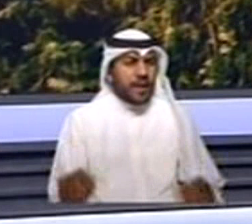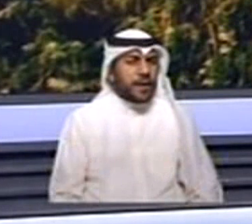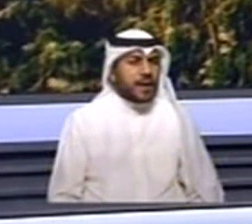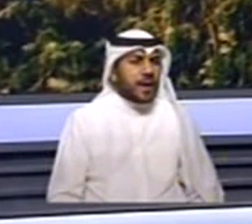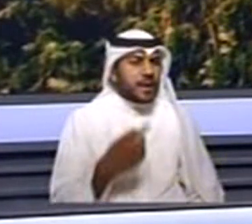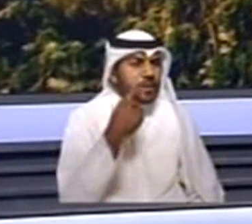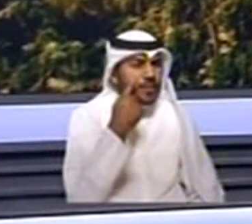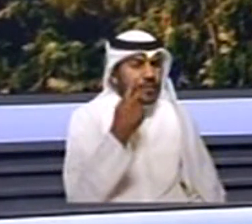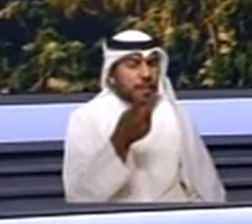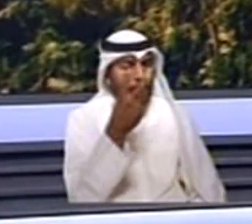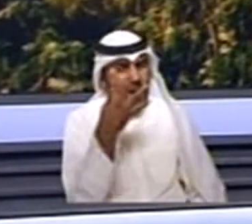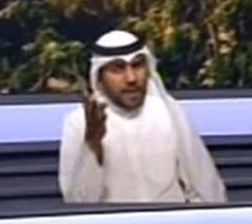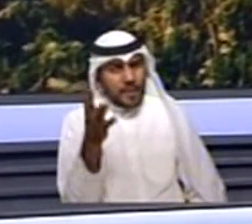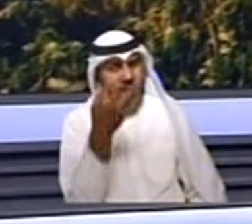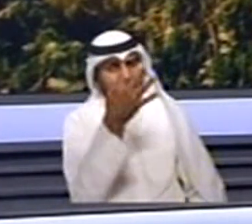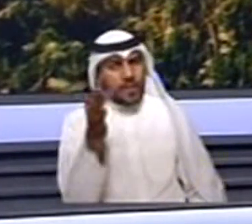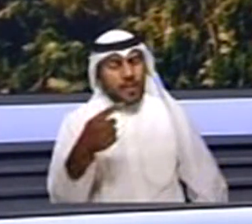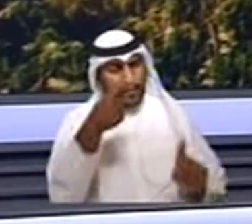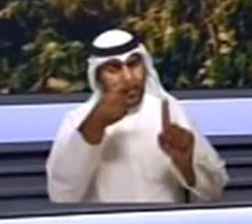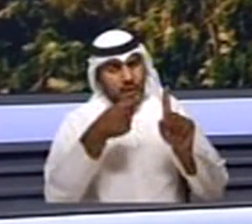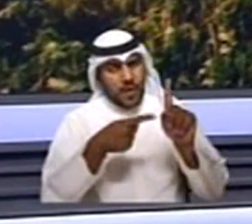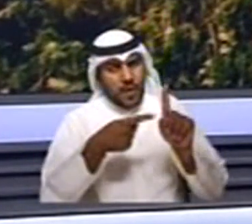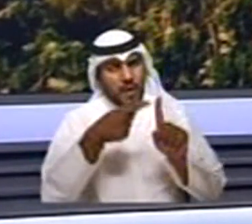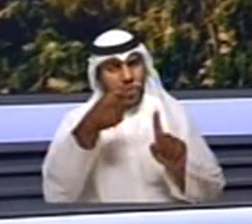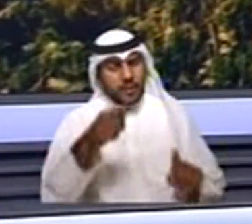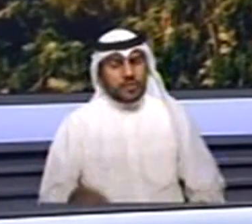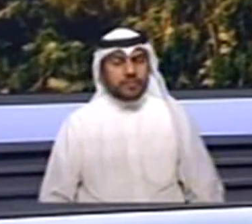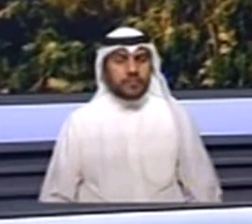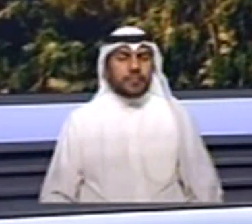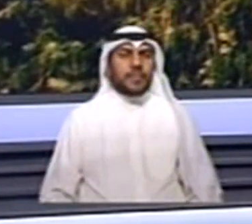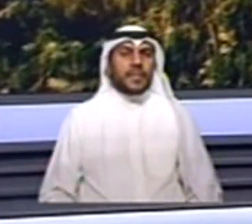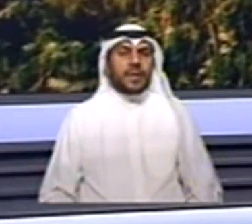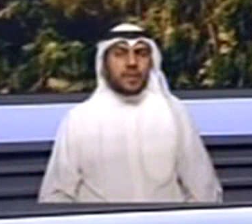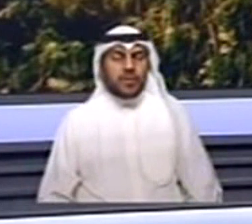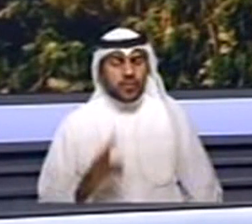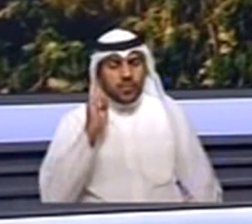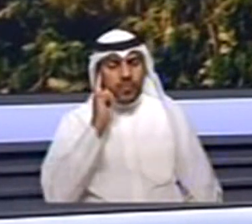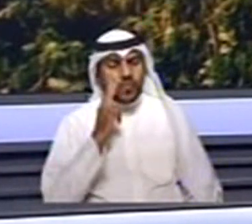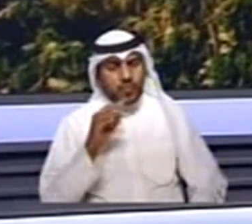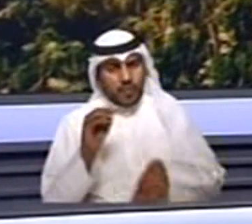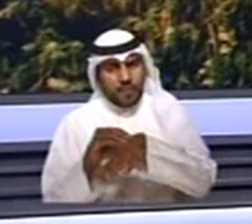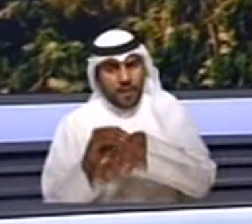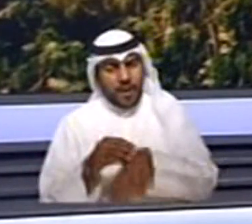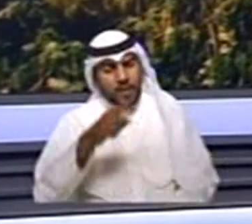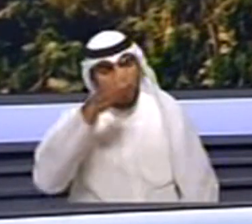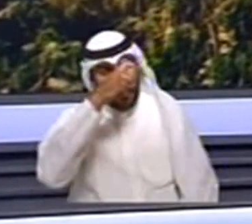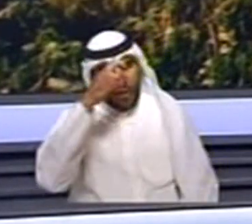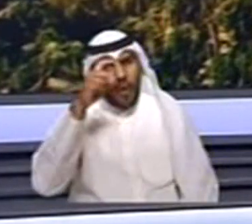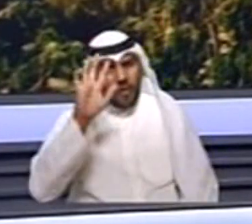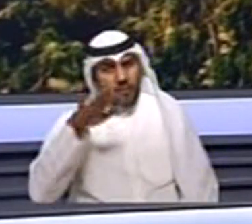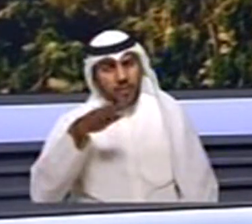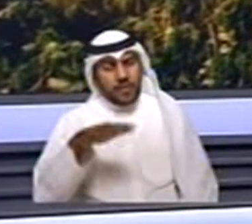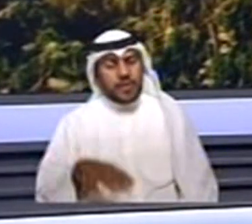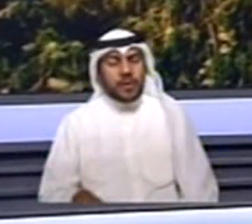30 كيلومتر في الساعة، 47 العظمى والصغرى 33 درجة مئوية. أعزائي المشاهدين، الأجواء الحارة مستمرة ويانا، والرياح